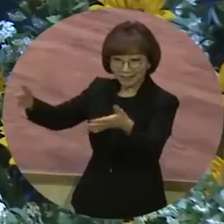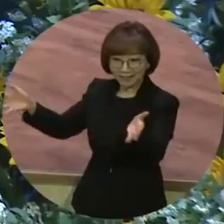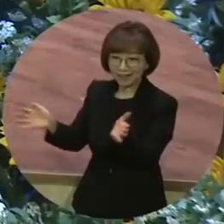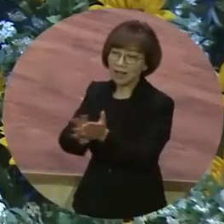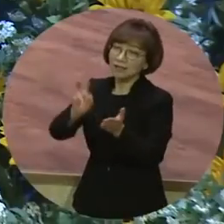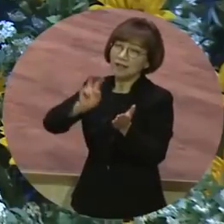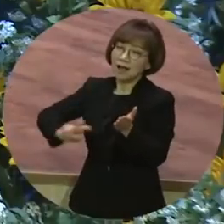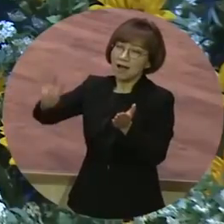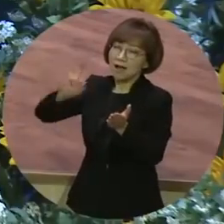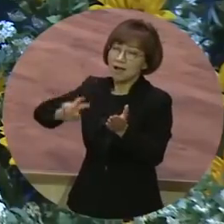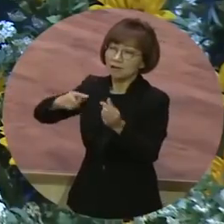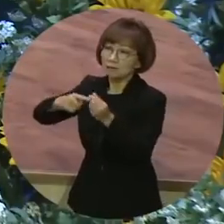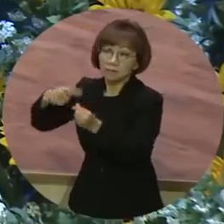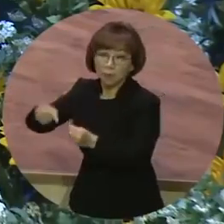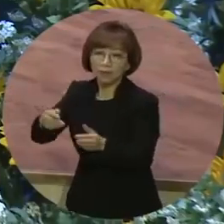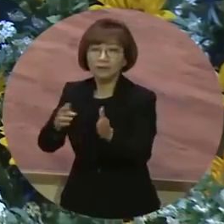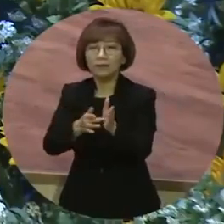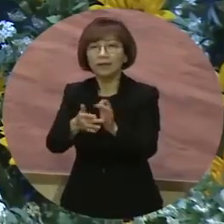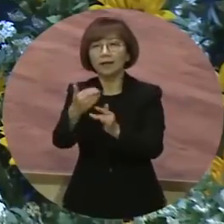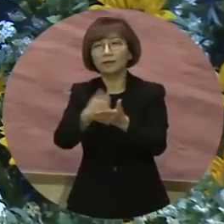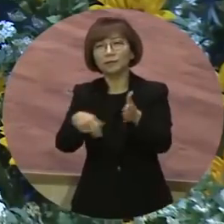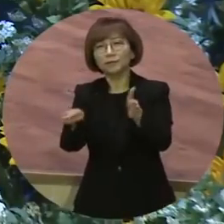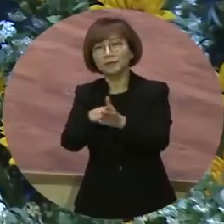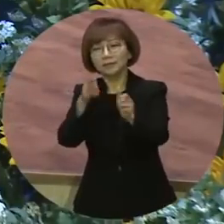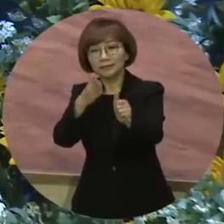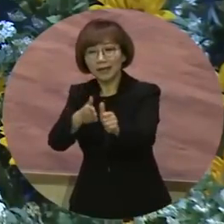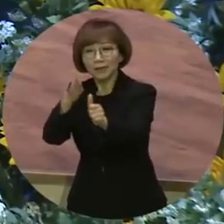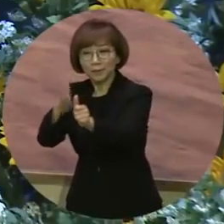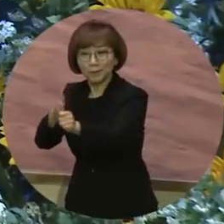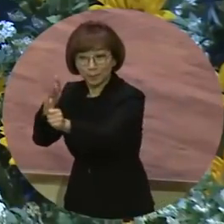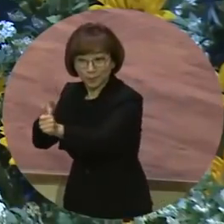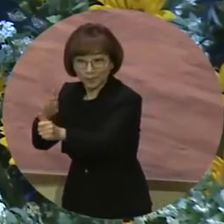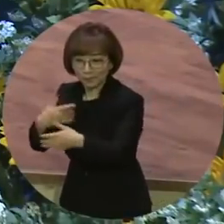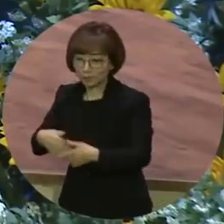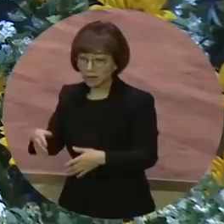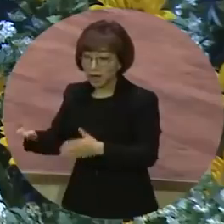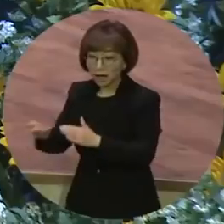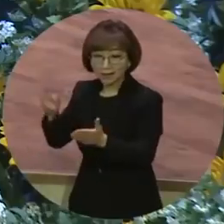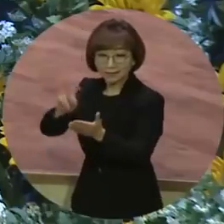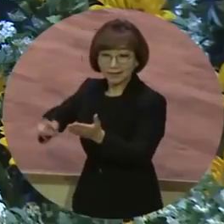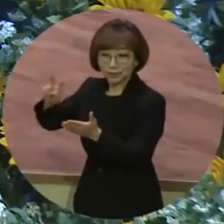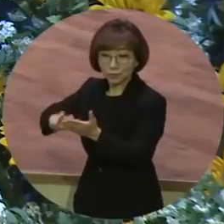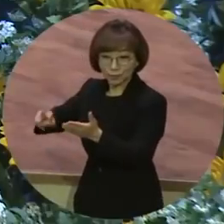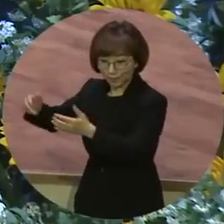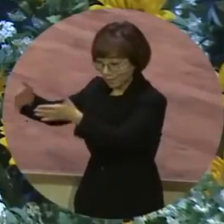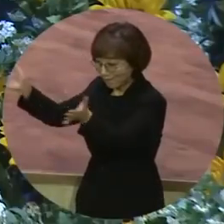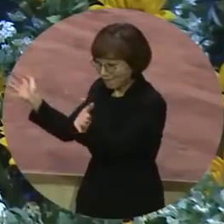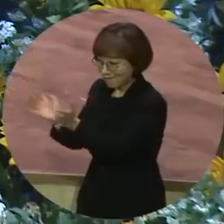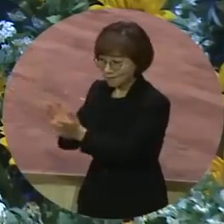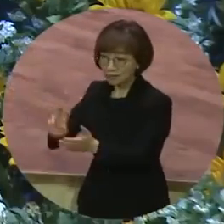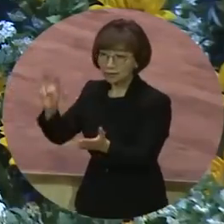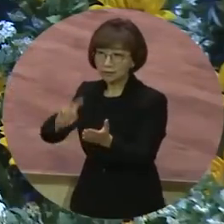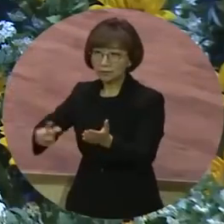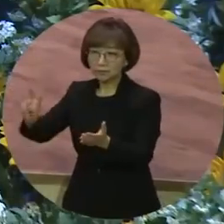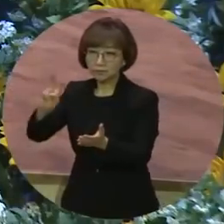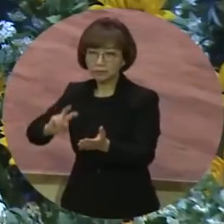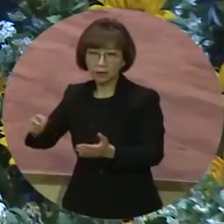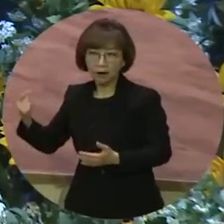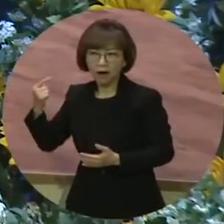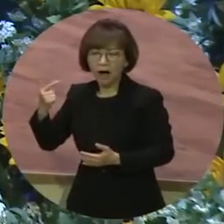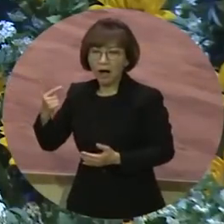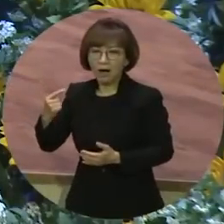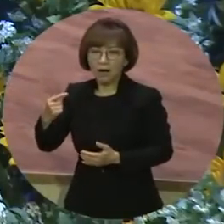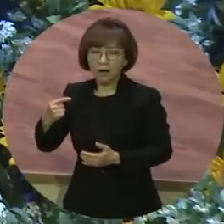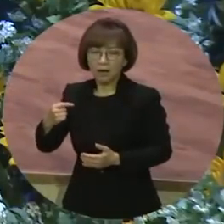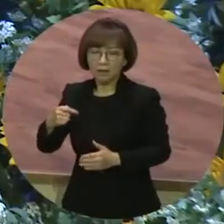말해 불렀던 노래지만 오늘 아침에 듣는 순간에 나 찬송 몰랐어요. 성가대 뭐 하는지 가슴이